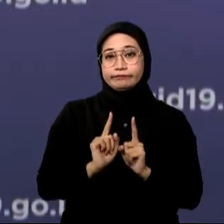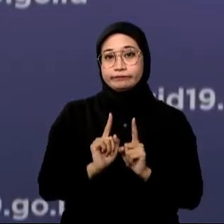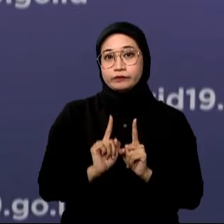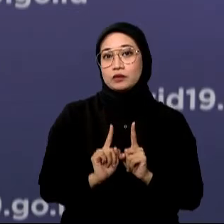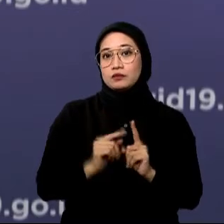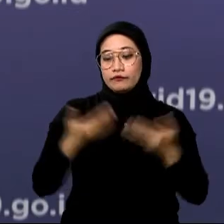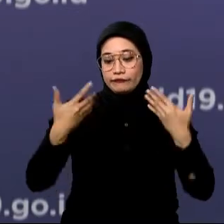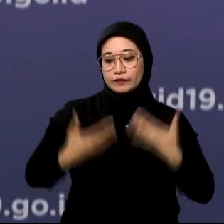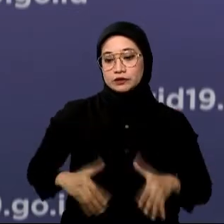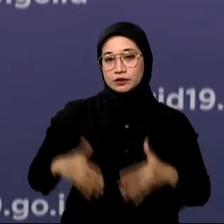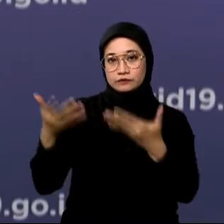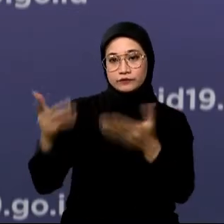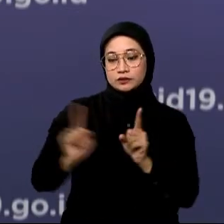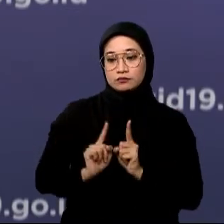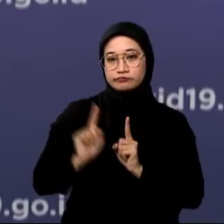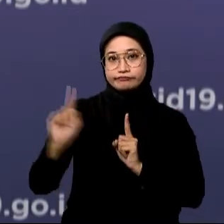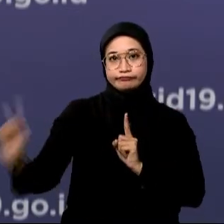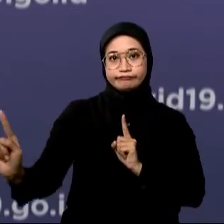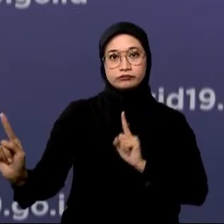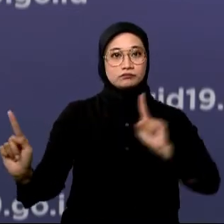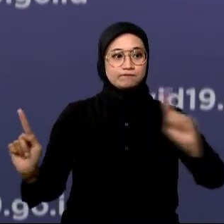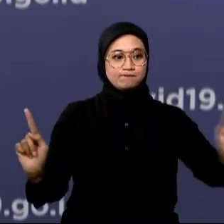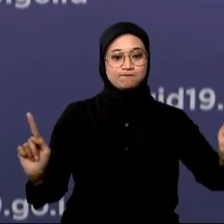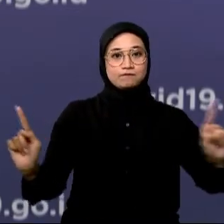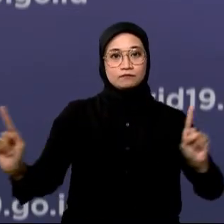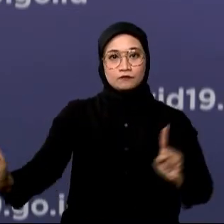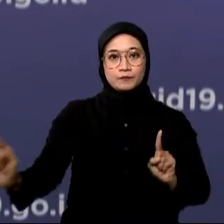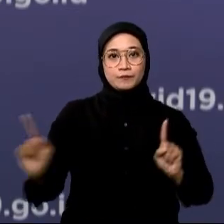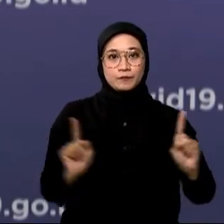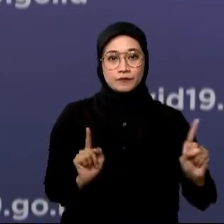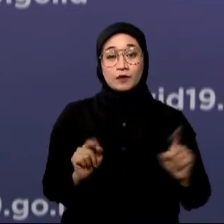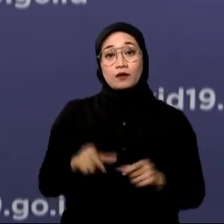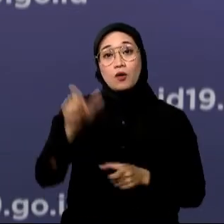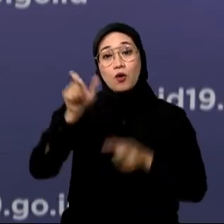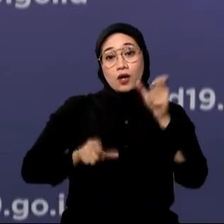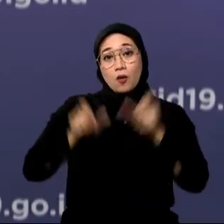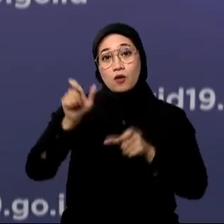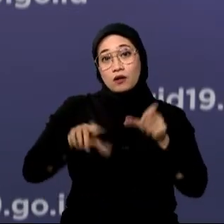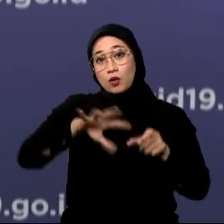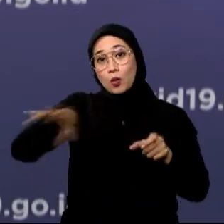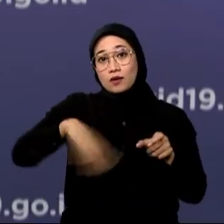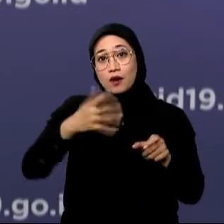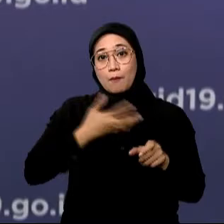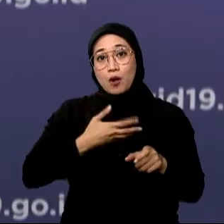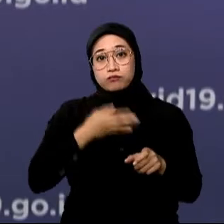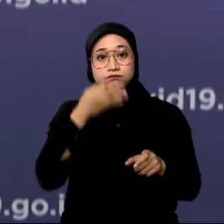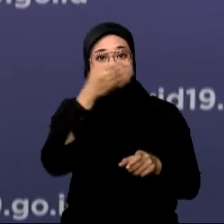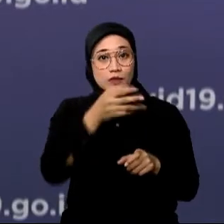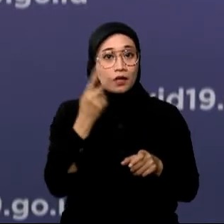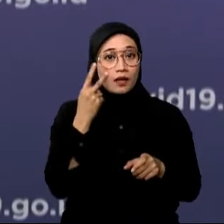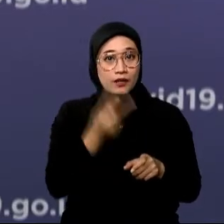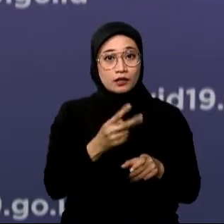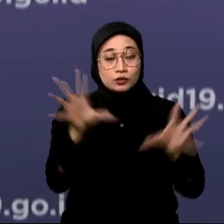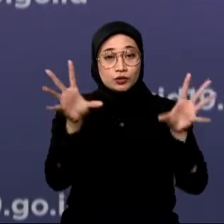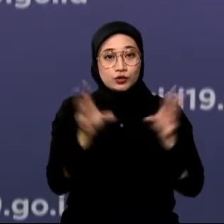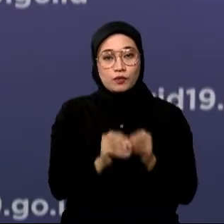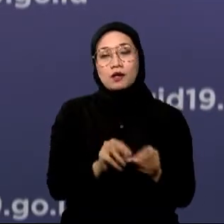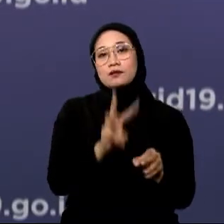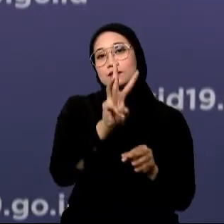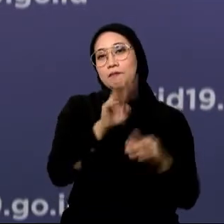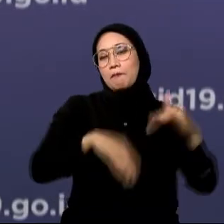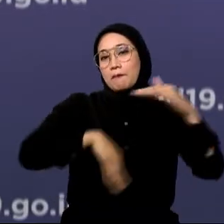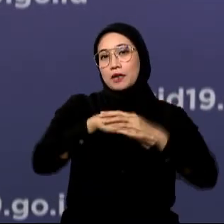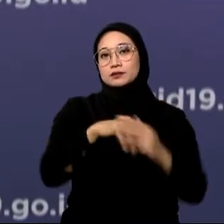lagi, agar keluarga yang hendak melayat tidak lebih dari 30 orang. Pertimbangan ini untuk